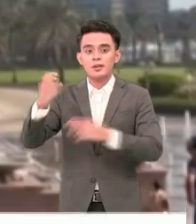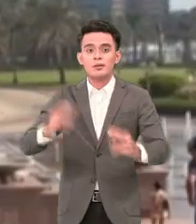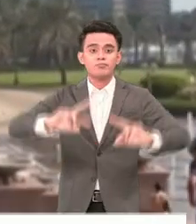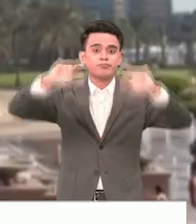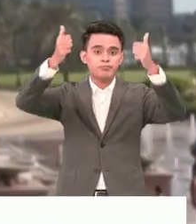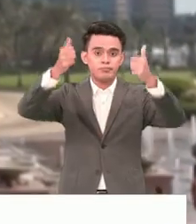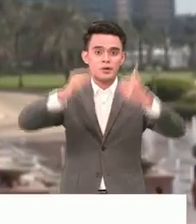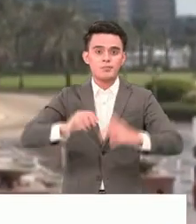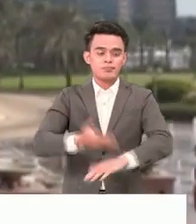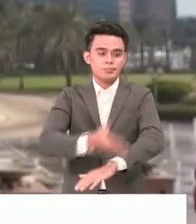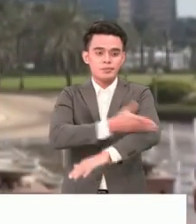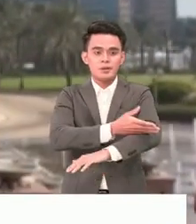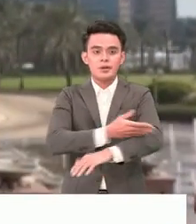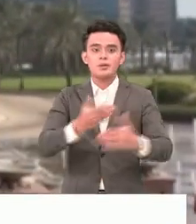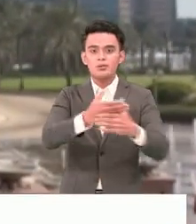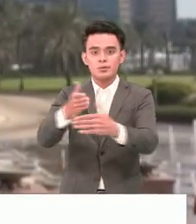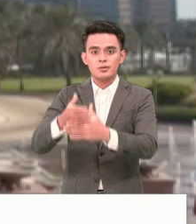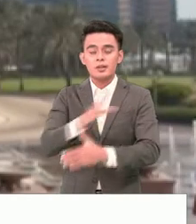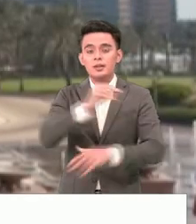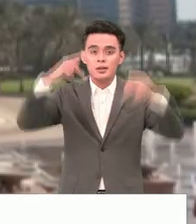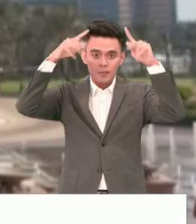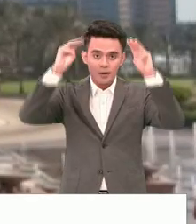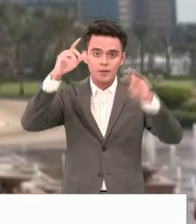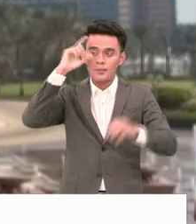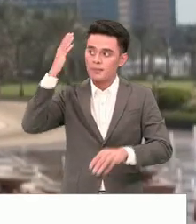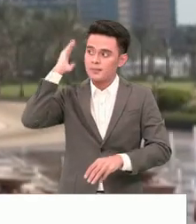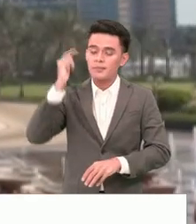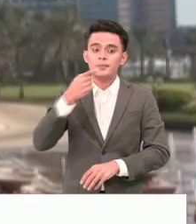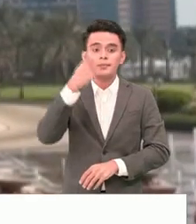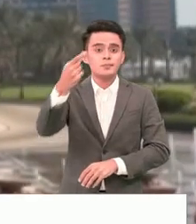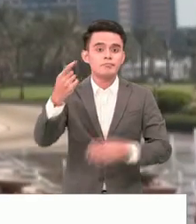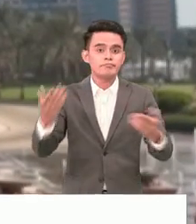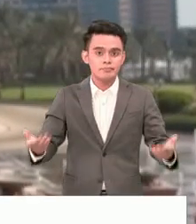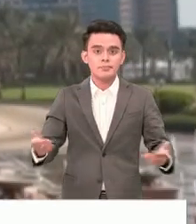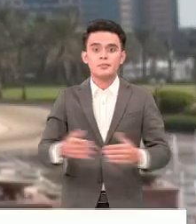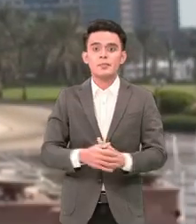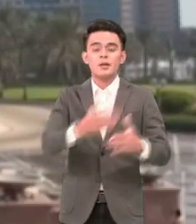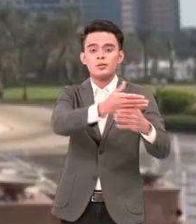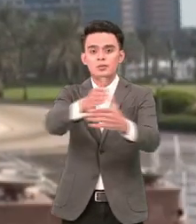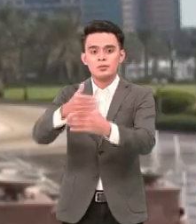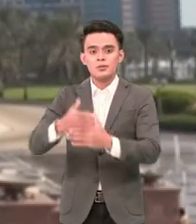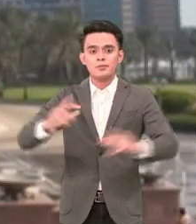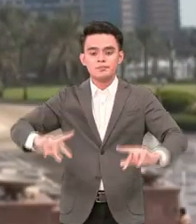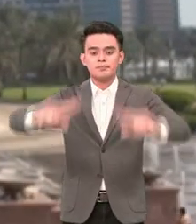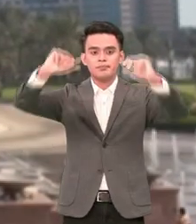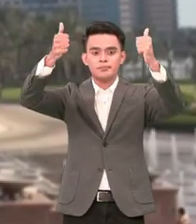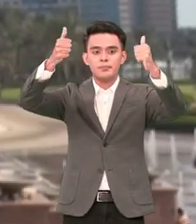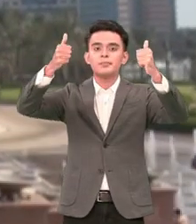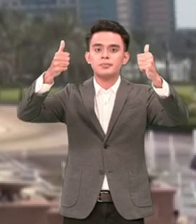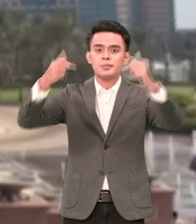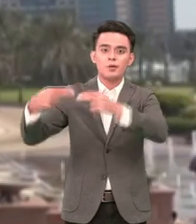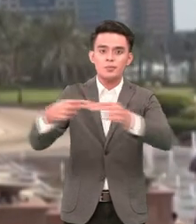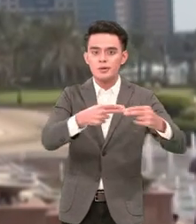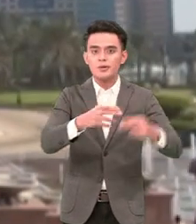perkusian strategi Abu Dhabi hari ini beliau fungsikan peningkatan tahap hubungan ini